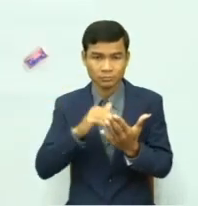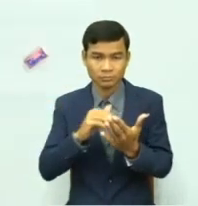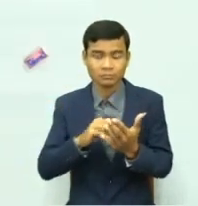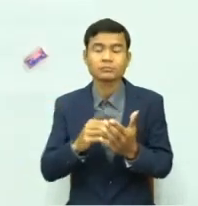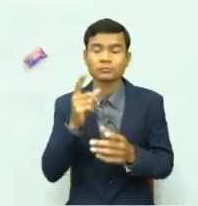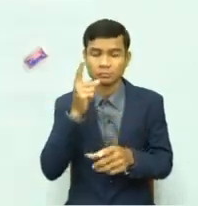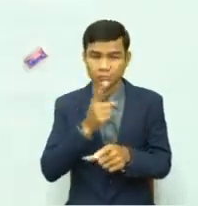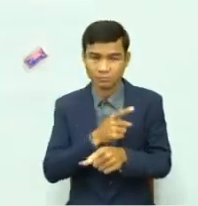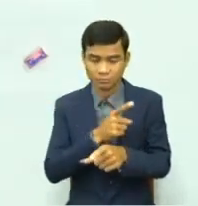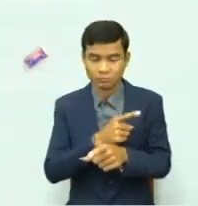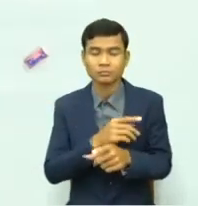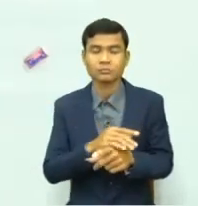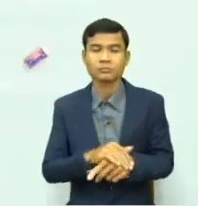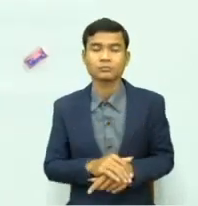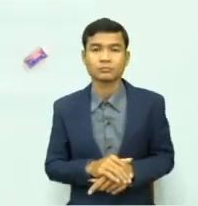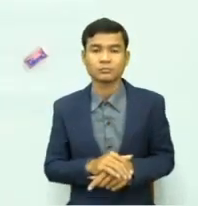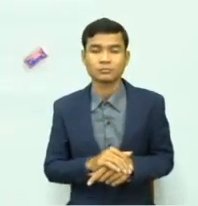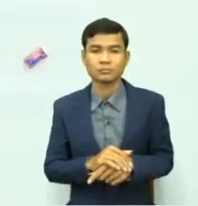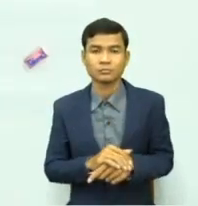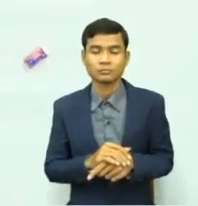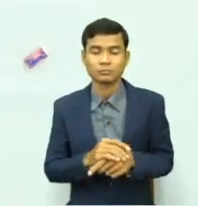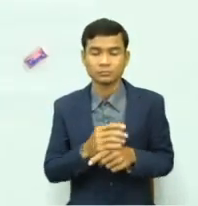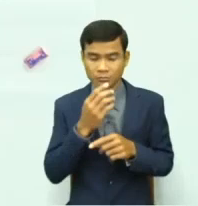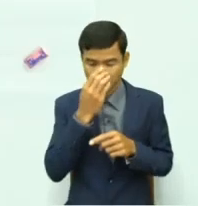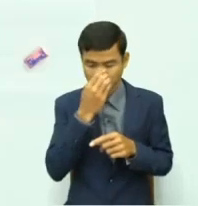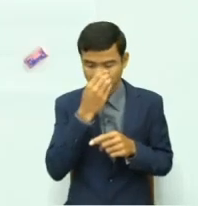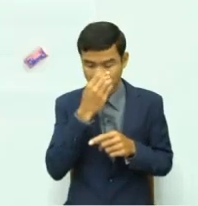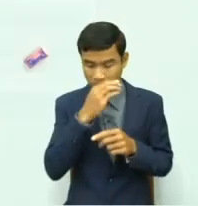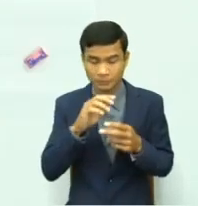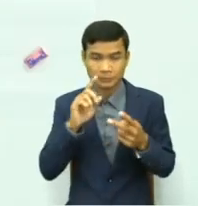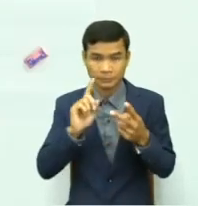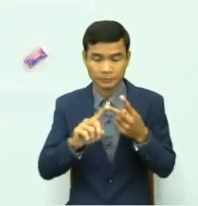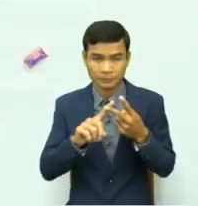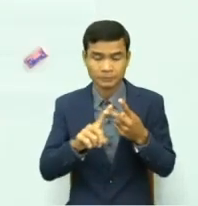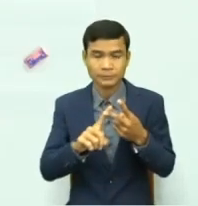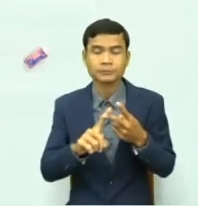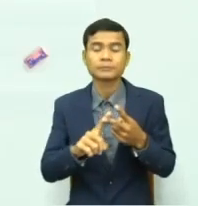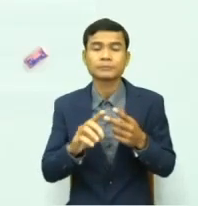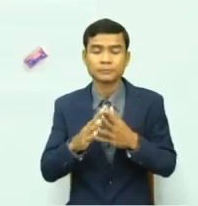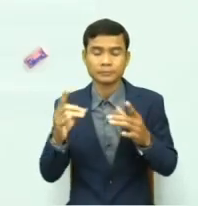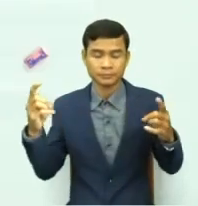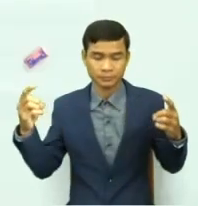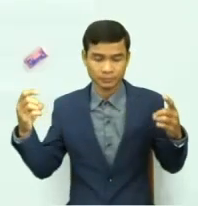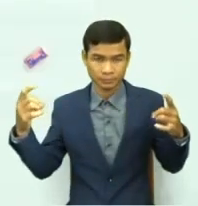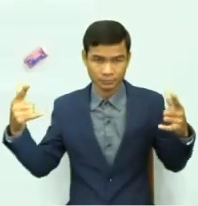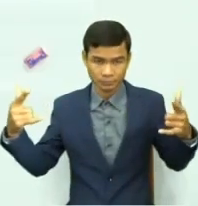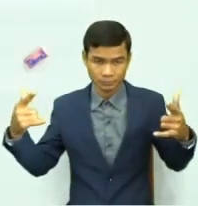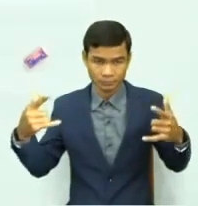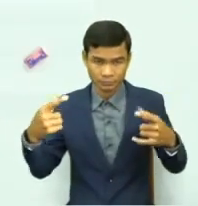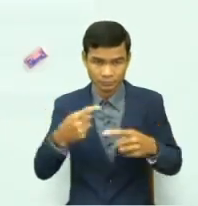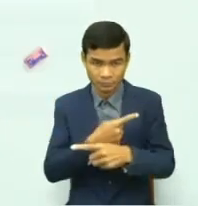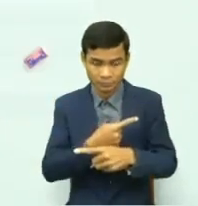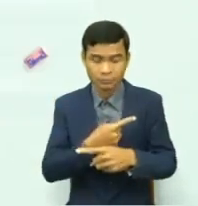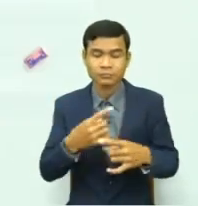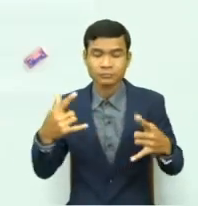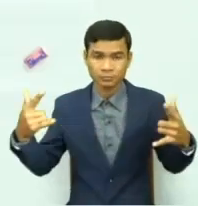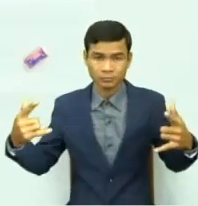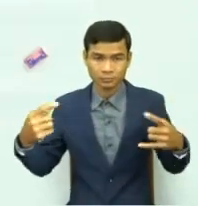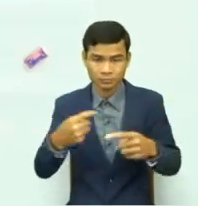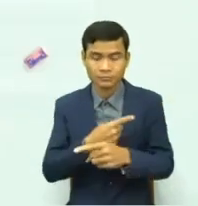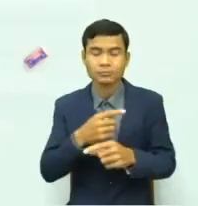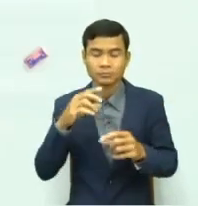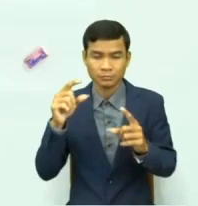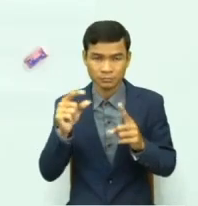bàn trăm trời. Chá, lùm hát tìm bí, chó rôk bạc đệ sáp nâng phía bình.